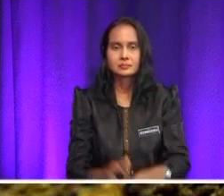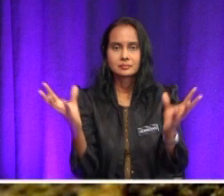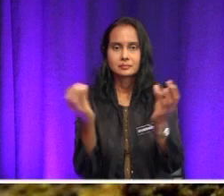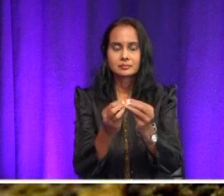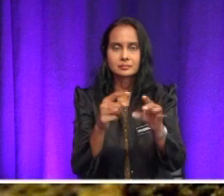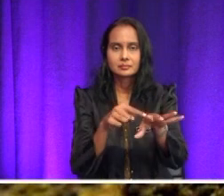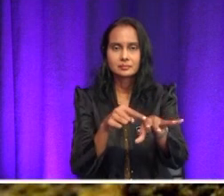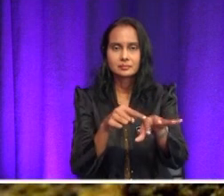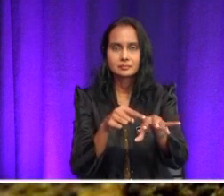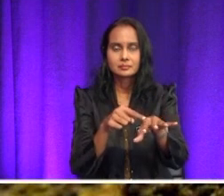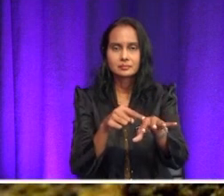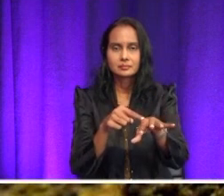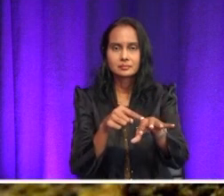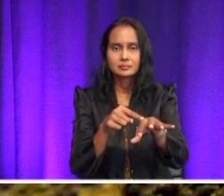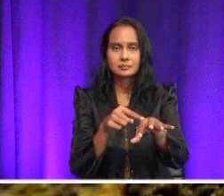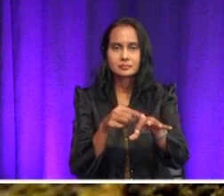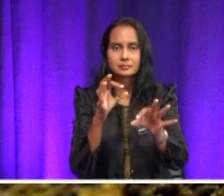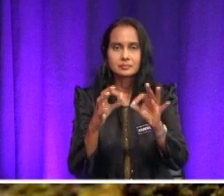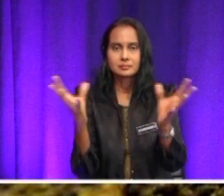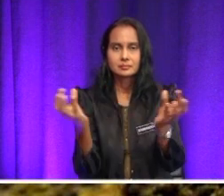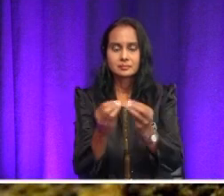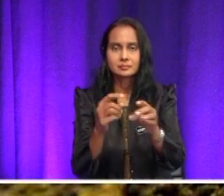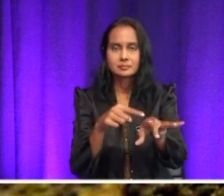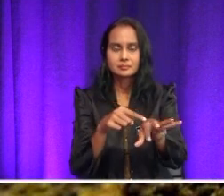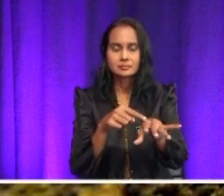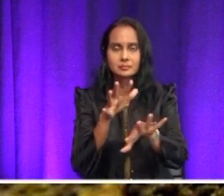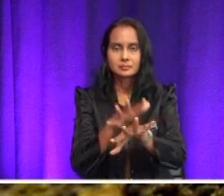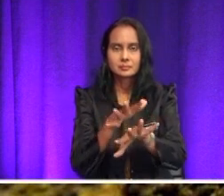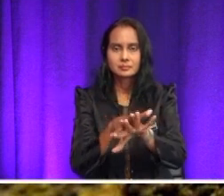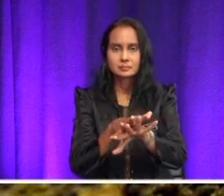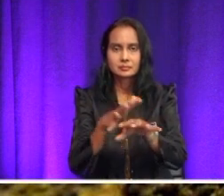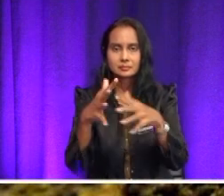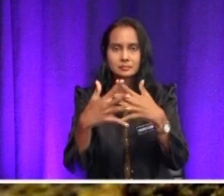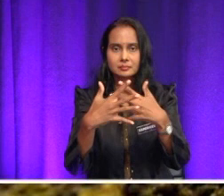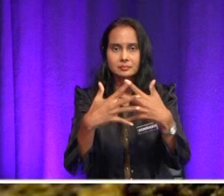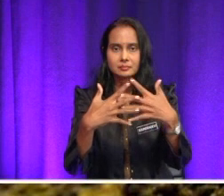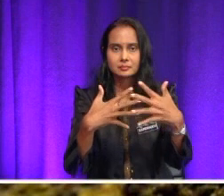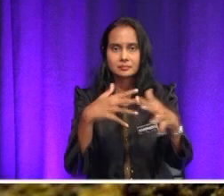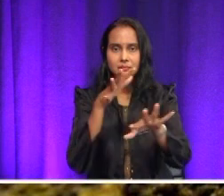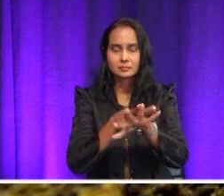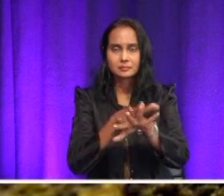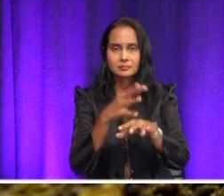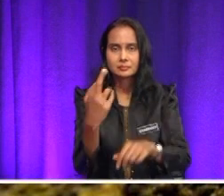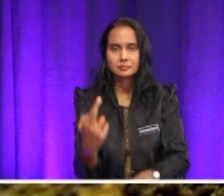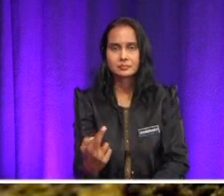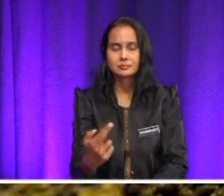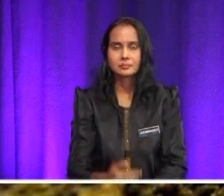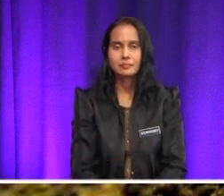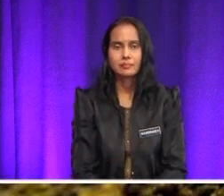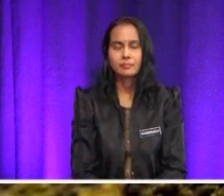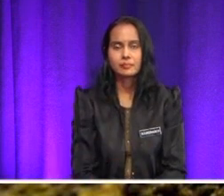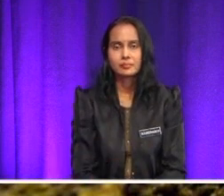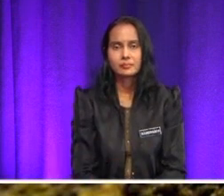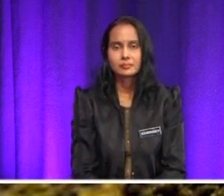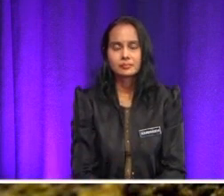jumlah daun kalau jumlah daun banyak transpirasi tinggi ke rendah daun banyak transpirasi rendah